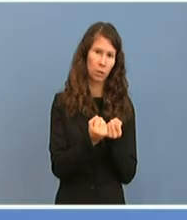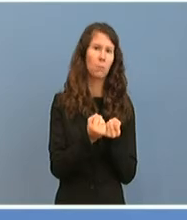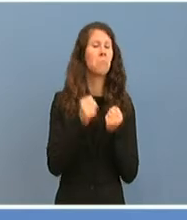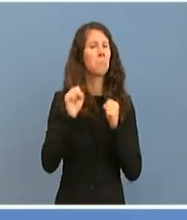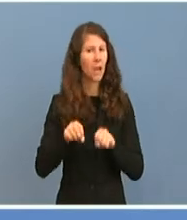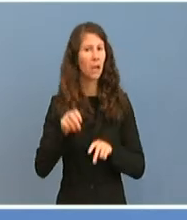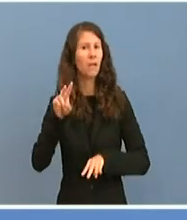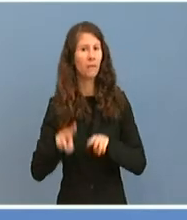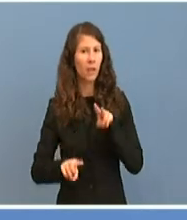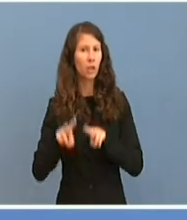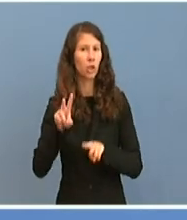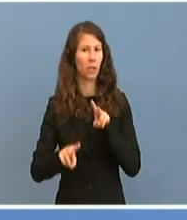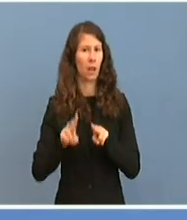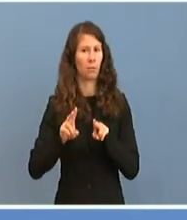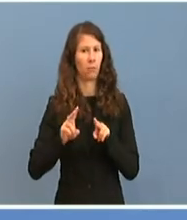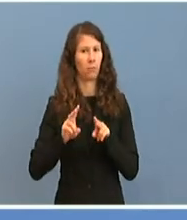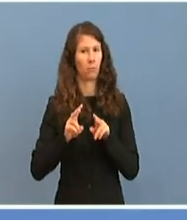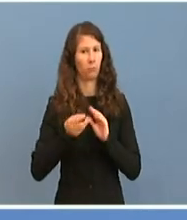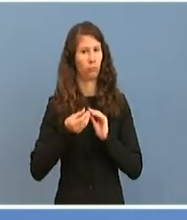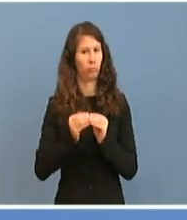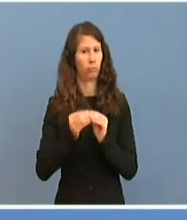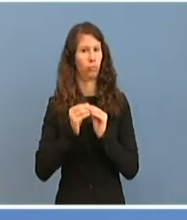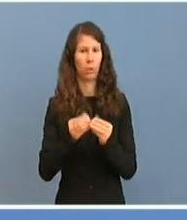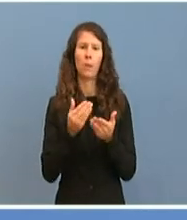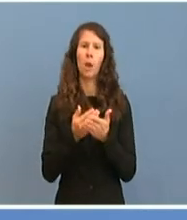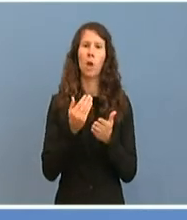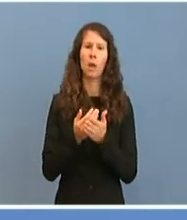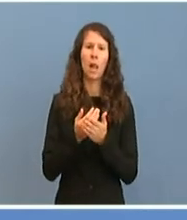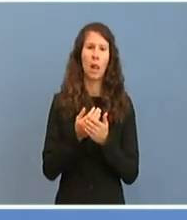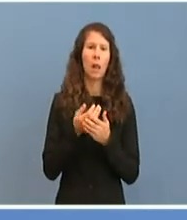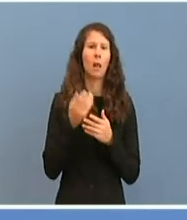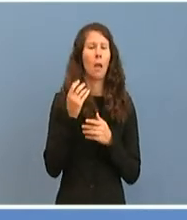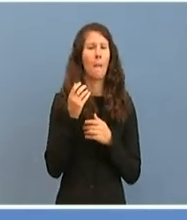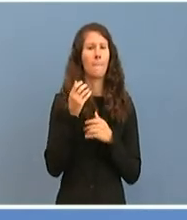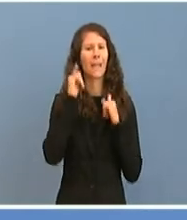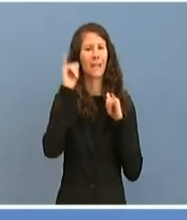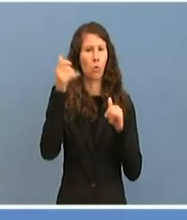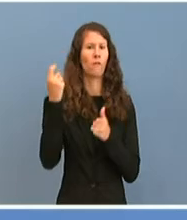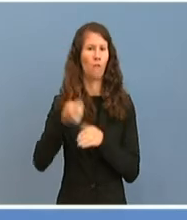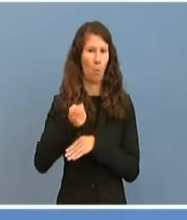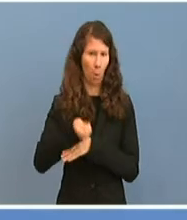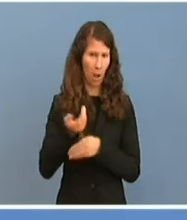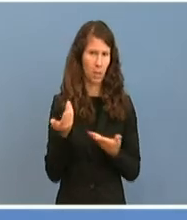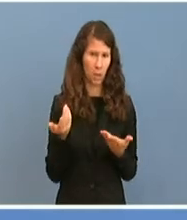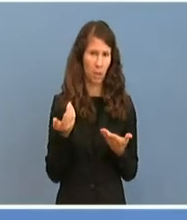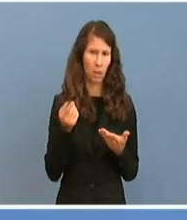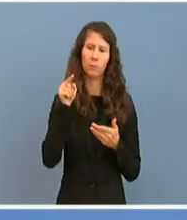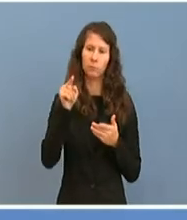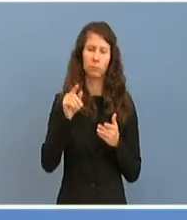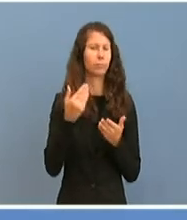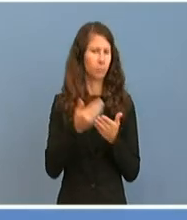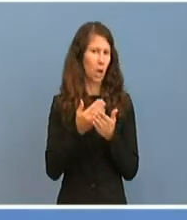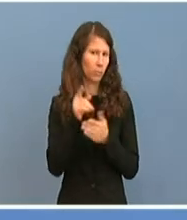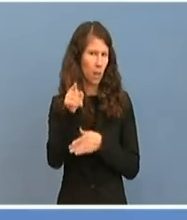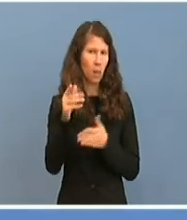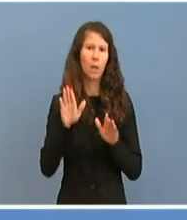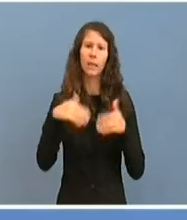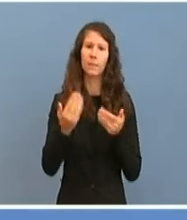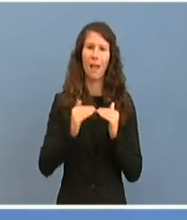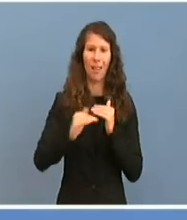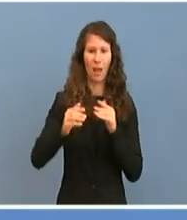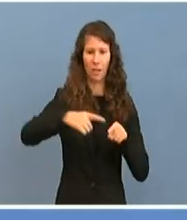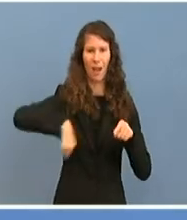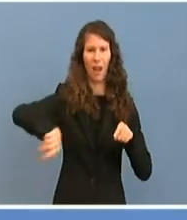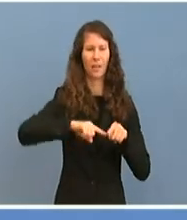kann. Wenn in Mecklenburg-Vorpommern, um jetzt mal ein Beispiel zu greifen, es Landkreise gibt, die lange Zeit nahezu